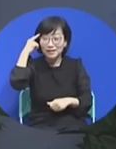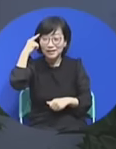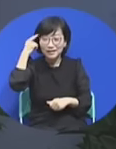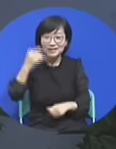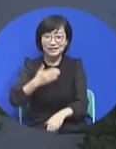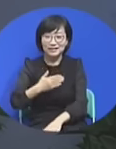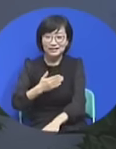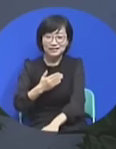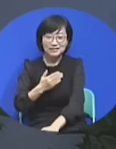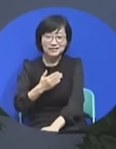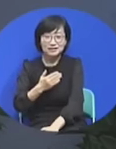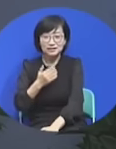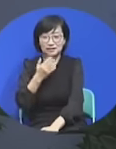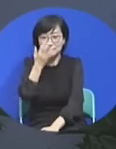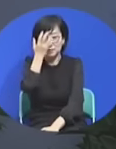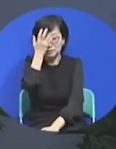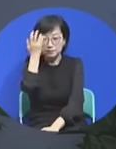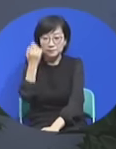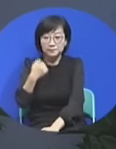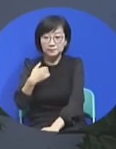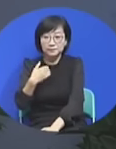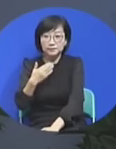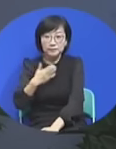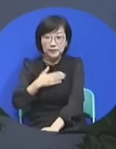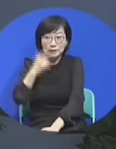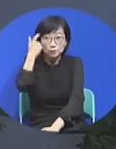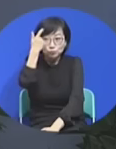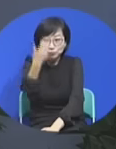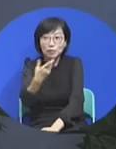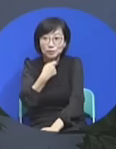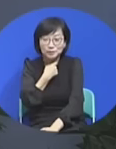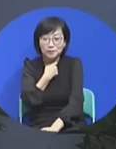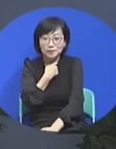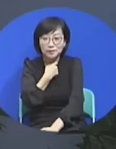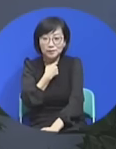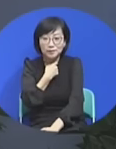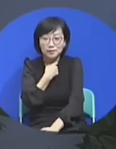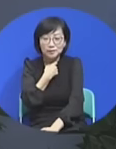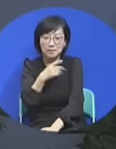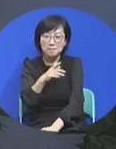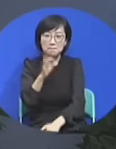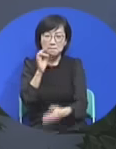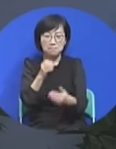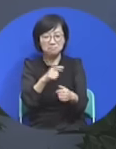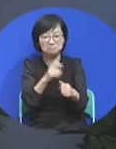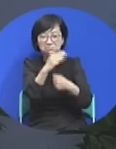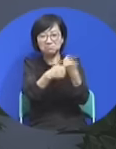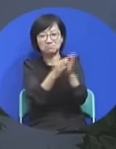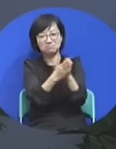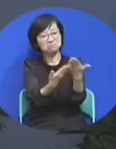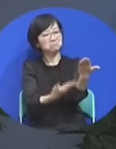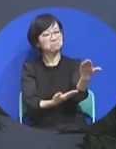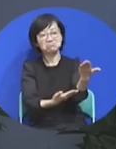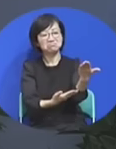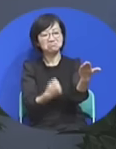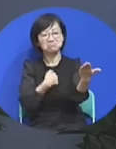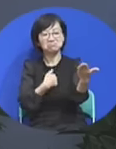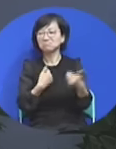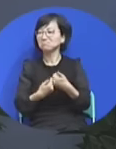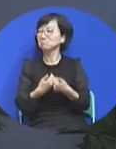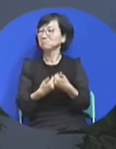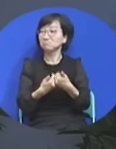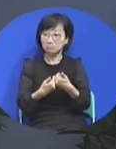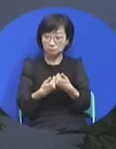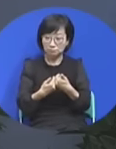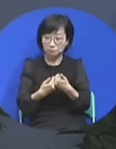people. 당신 이 200년 살 자신 있냐? Do you have confidence that you can live